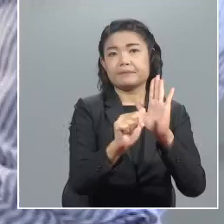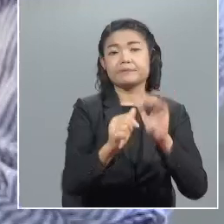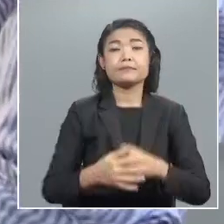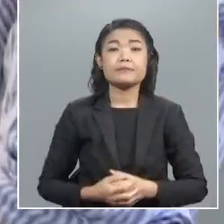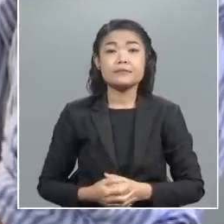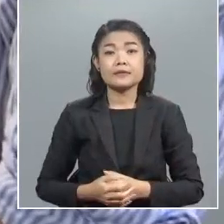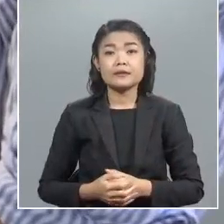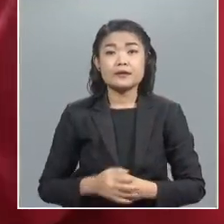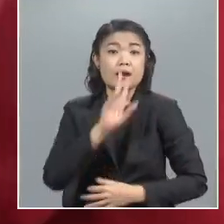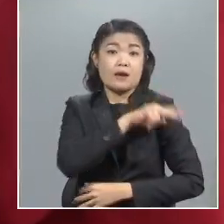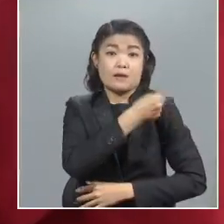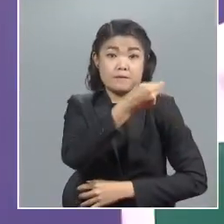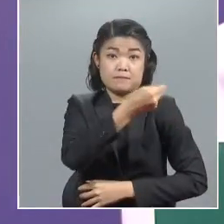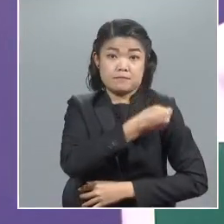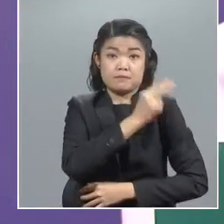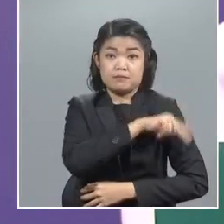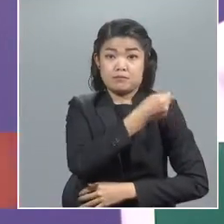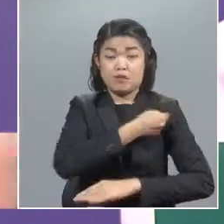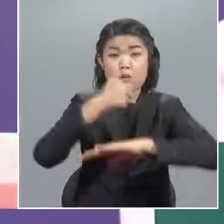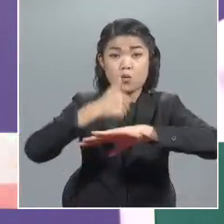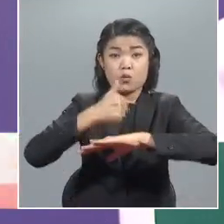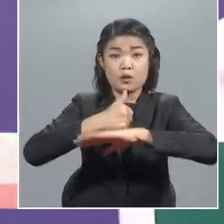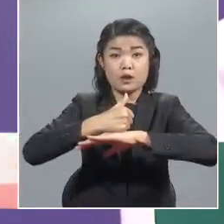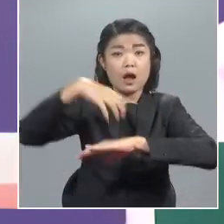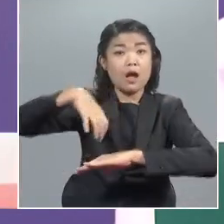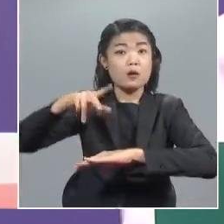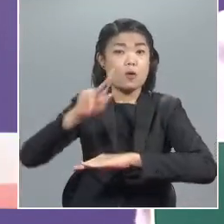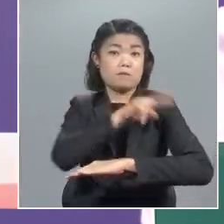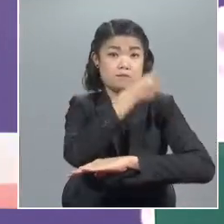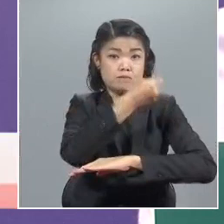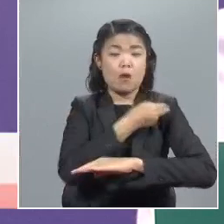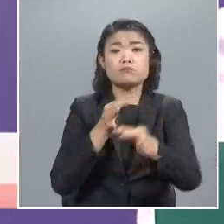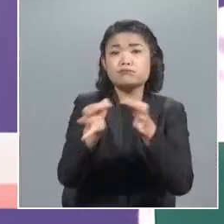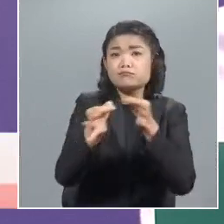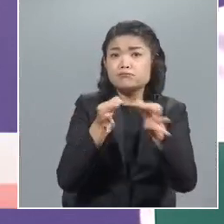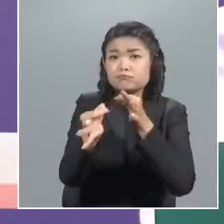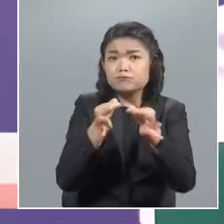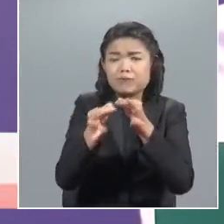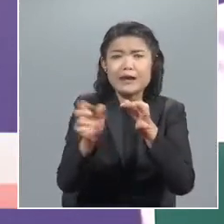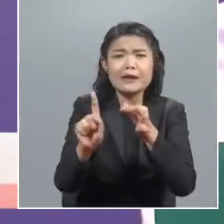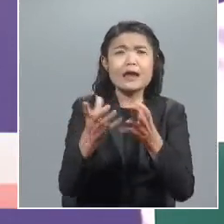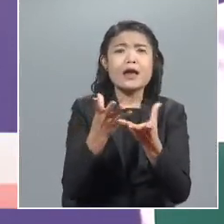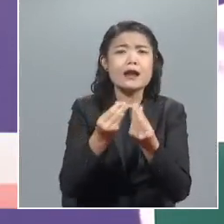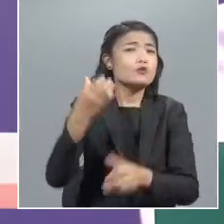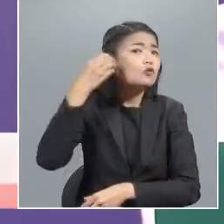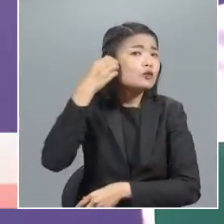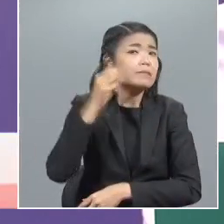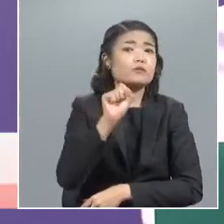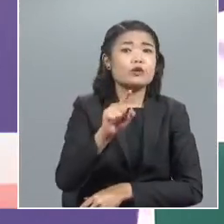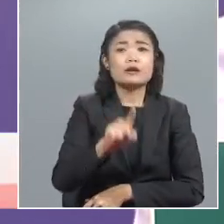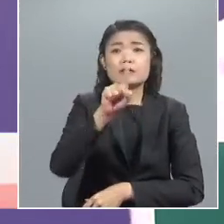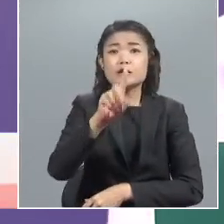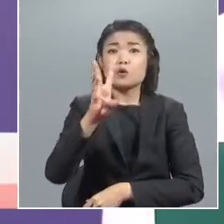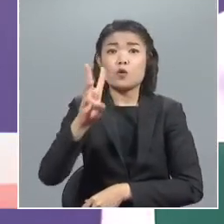ในขณะที่นายแพทย์สมศักดิ์ค่ะสินอาทิตย์นี้ตรงกันแพทย์ก็ชี้แจงถึงการทำงานของสายด่วน 1669 8ค่ะหลังจาก